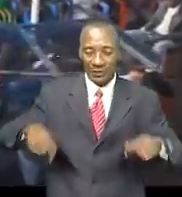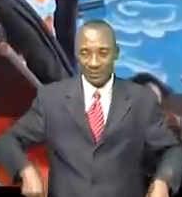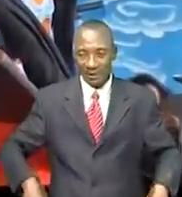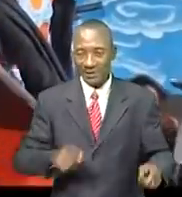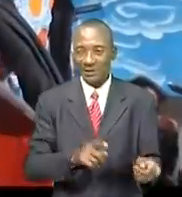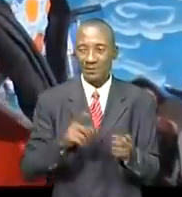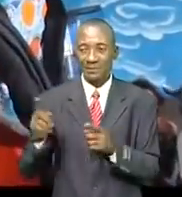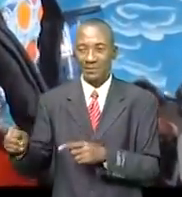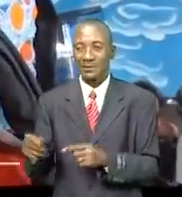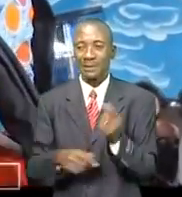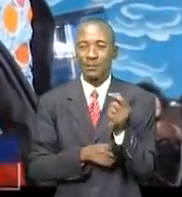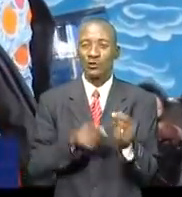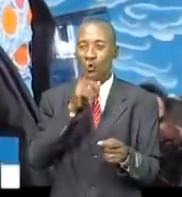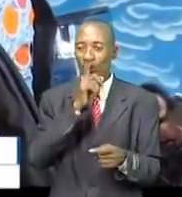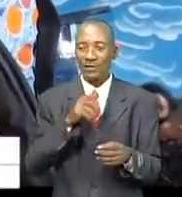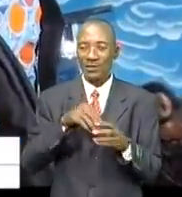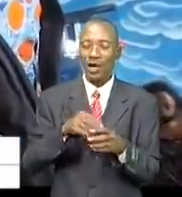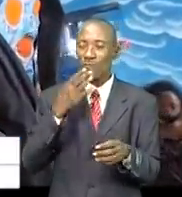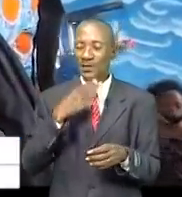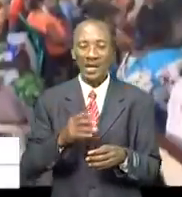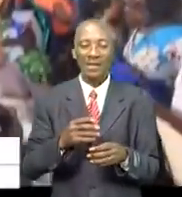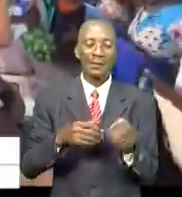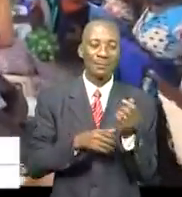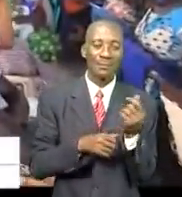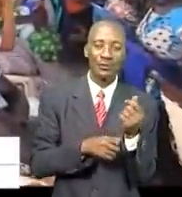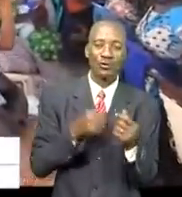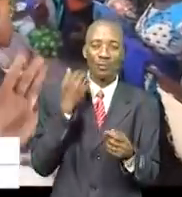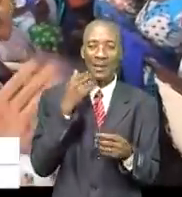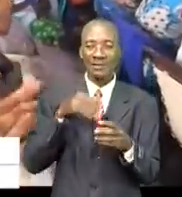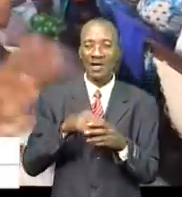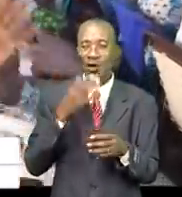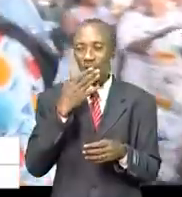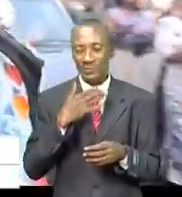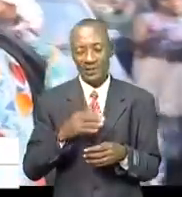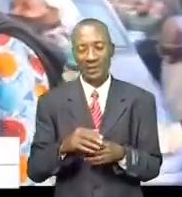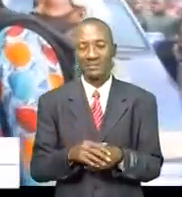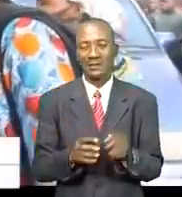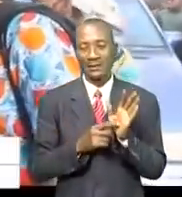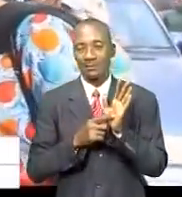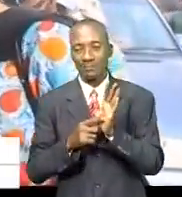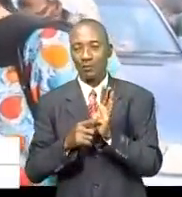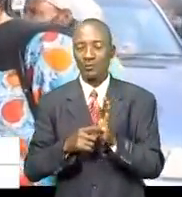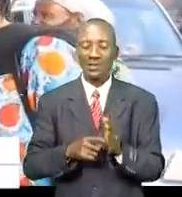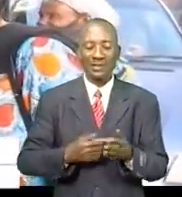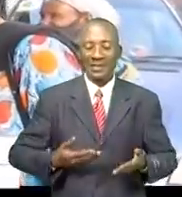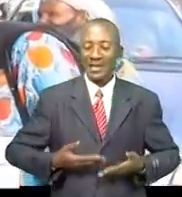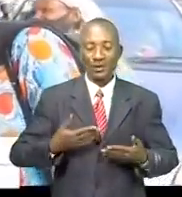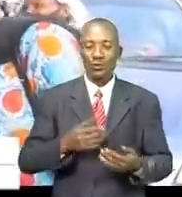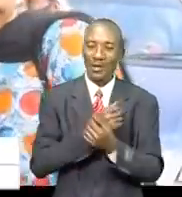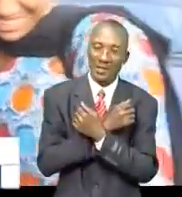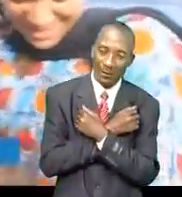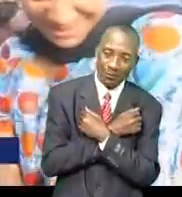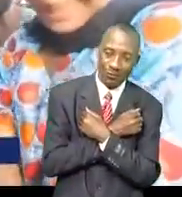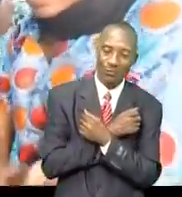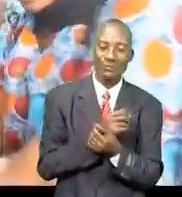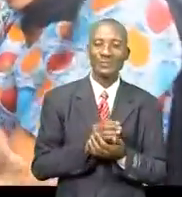du dispensaire et maternité Emmanuel de Katoy. Des gestes de charité avec larmes de joie pour susciter cette